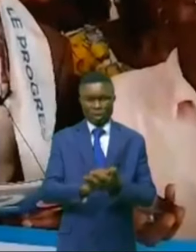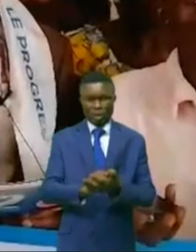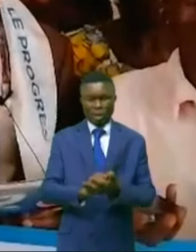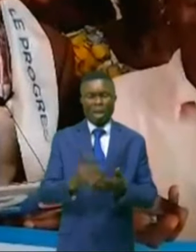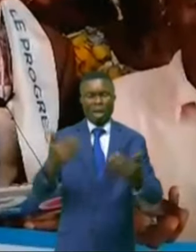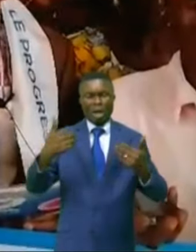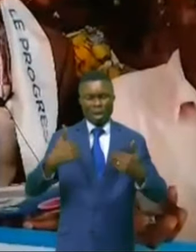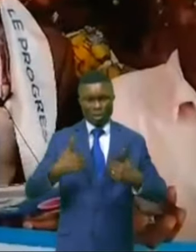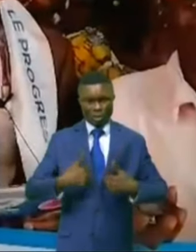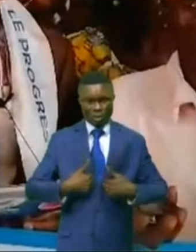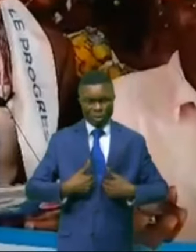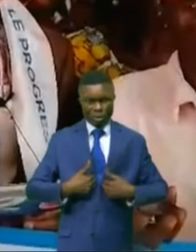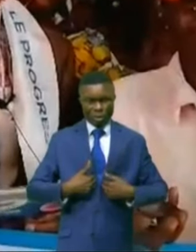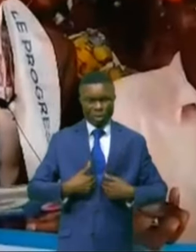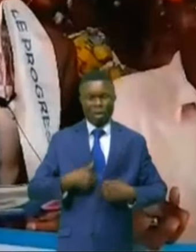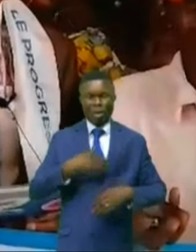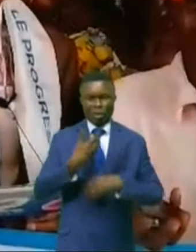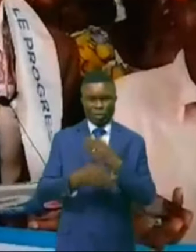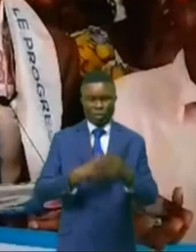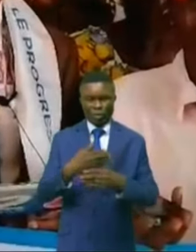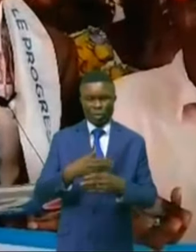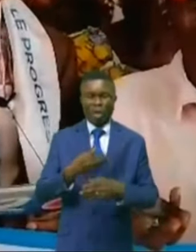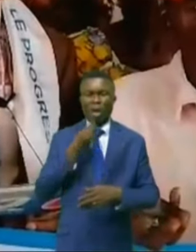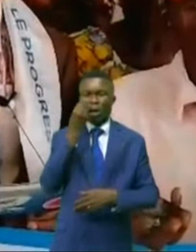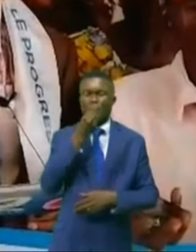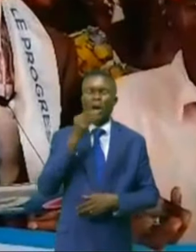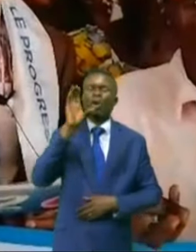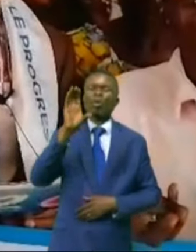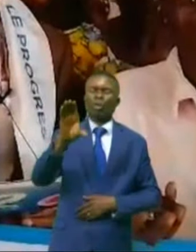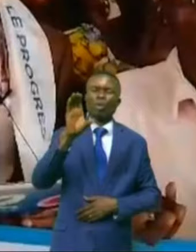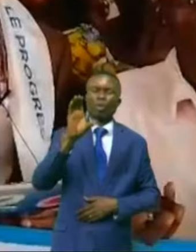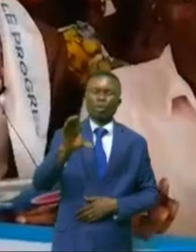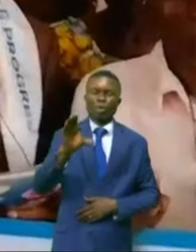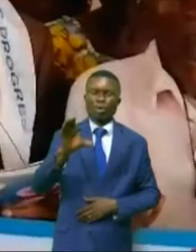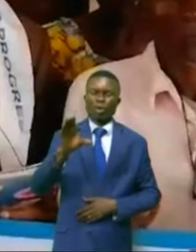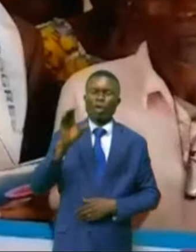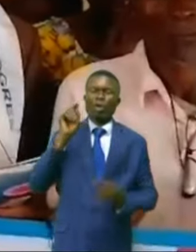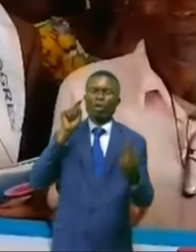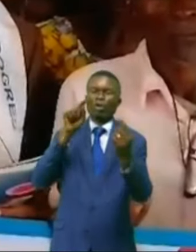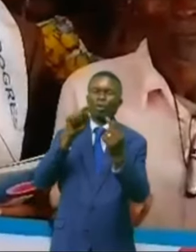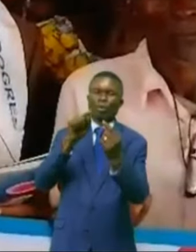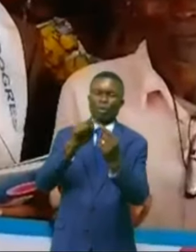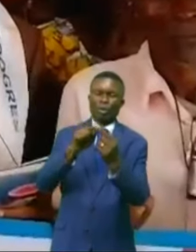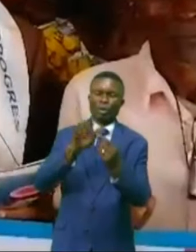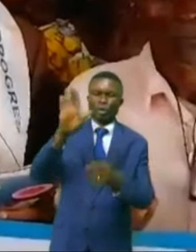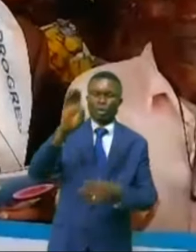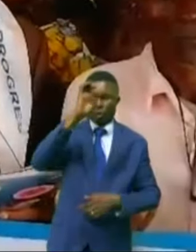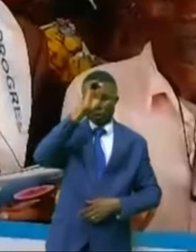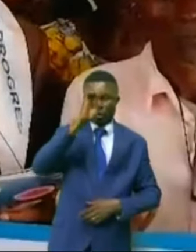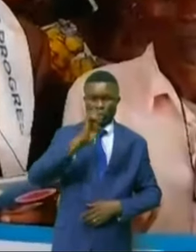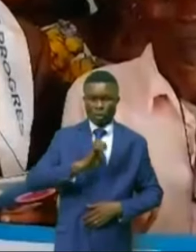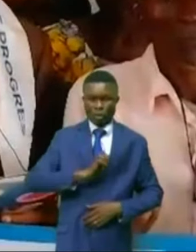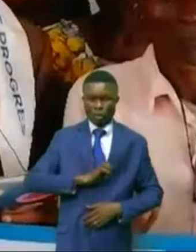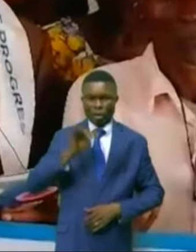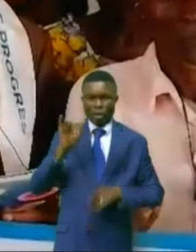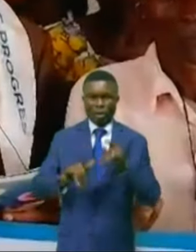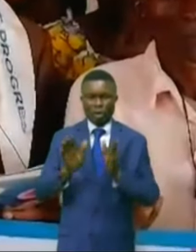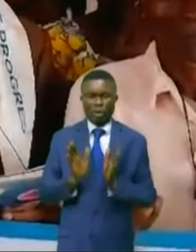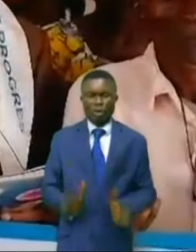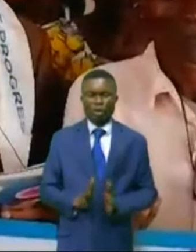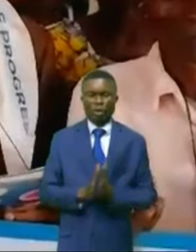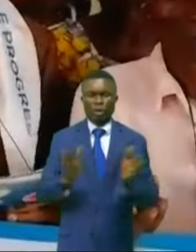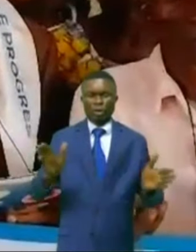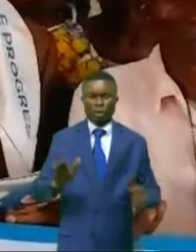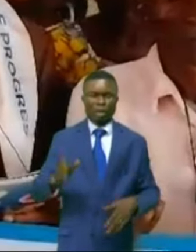d'avoir proféré des propos injuriés à l'endroit de son Excellence Monsieur le Secrétaire Général